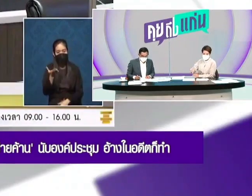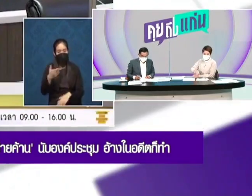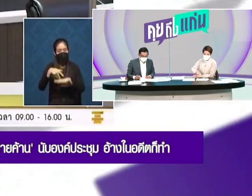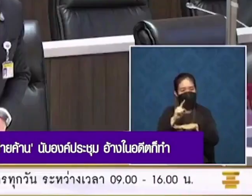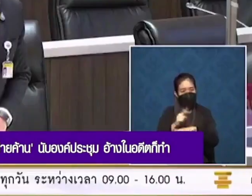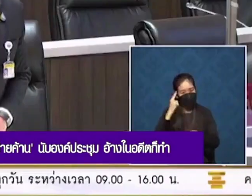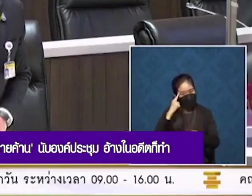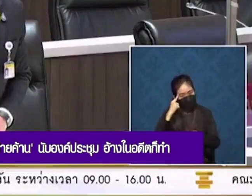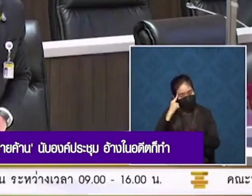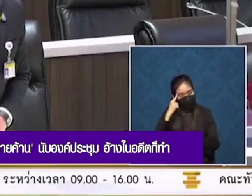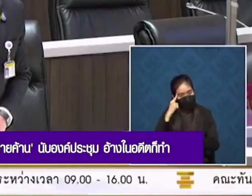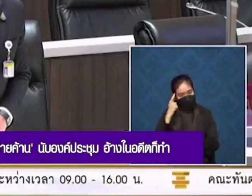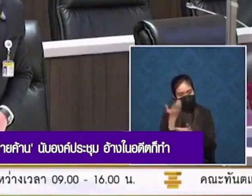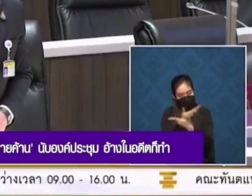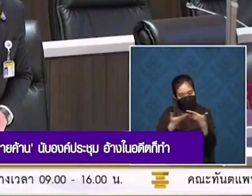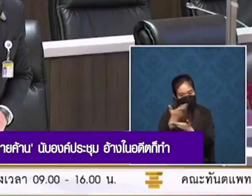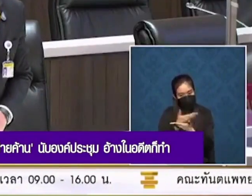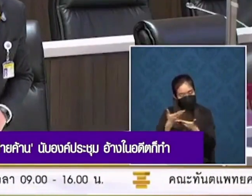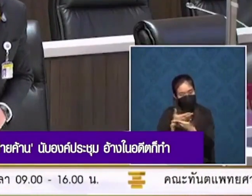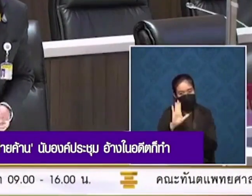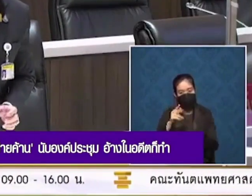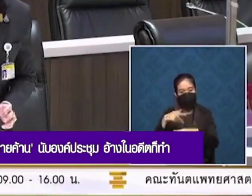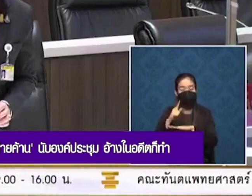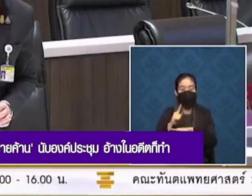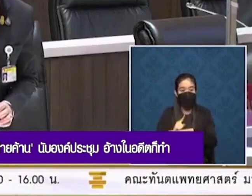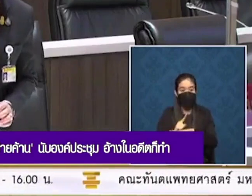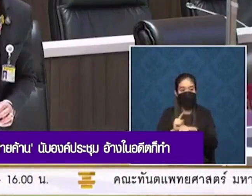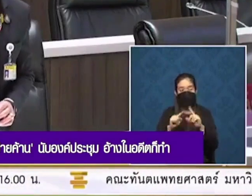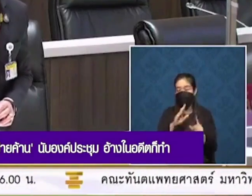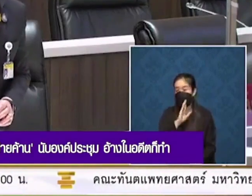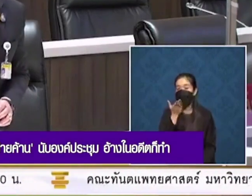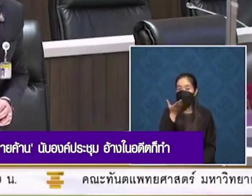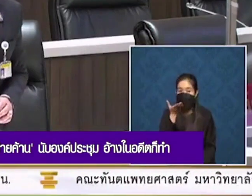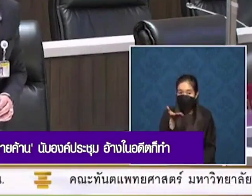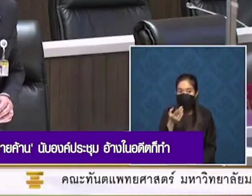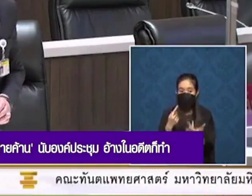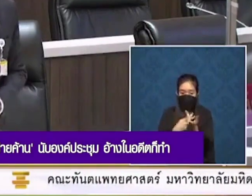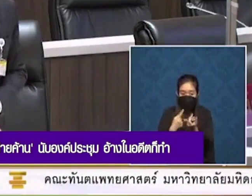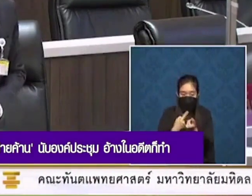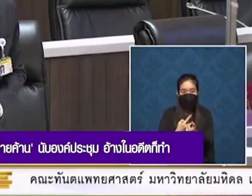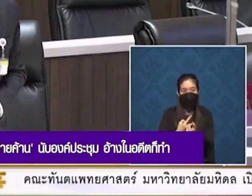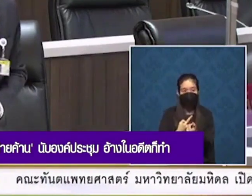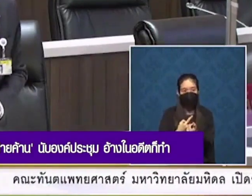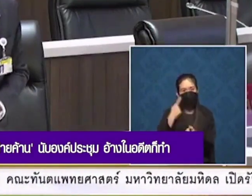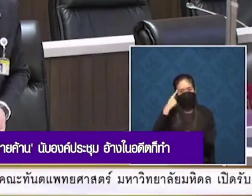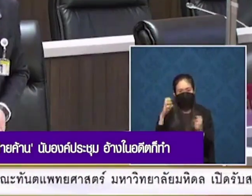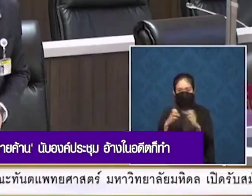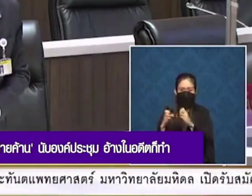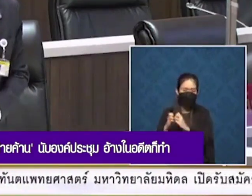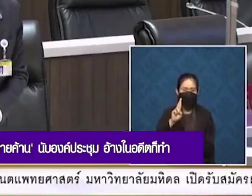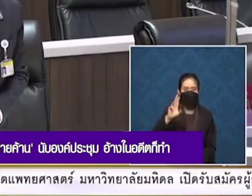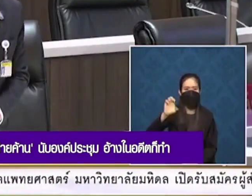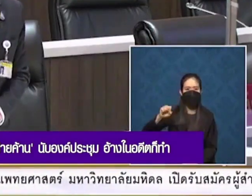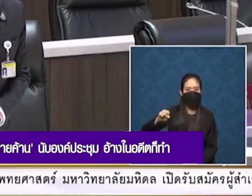ชุมแต่ว่า คุอัศกรษฐีลัตรยากร สอ สอ แรนชีย ราย ชื่อของพักพลงประชารทเสนอ ลูกข้นเสนอ ซ้อนอกว่า